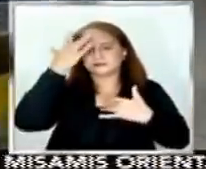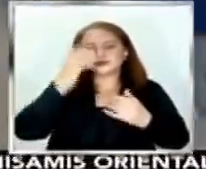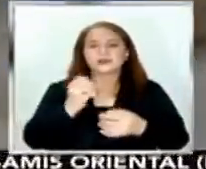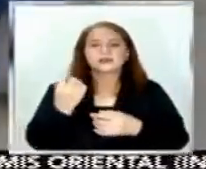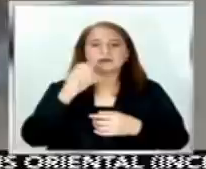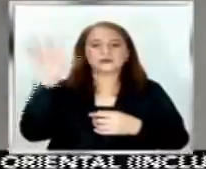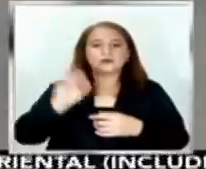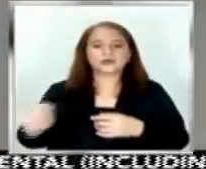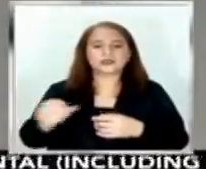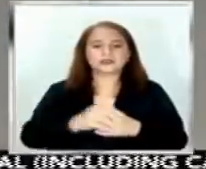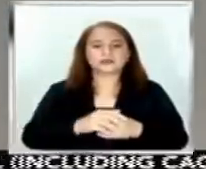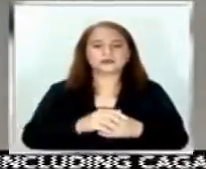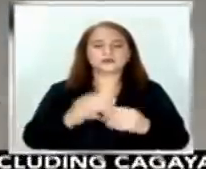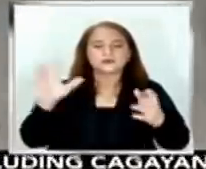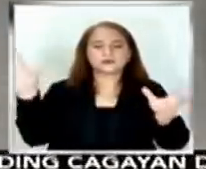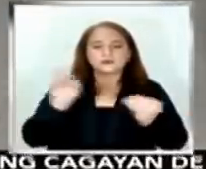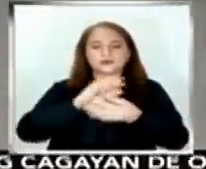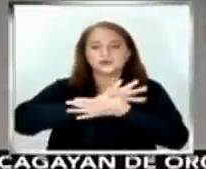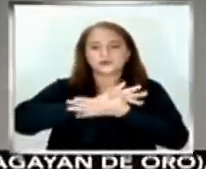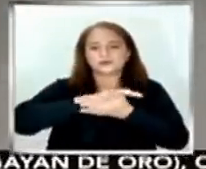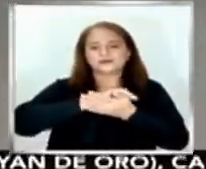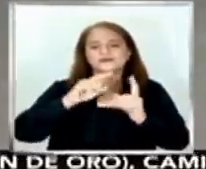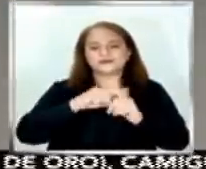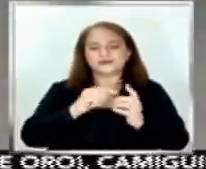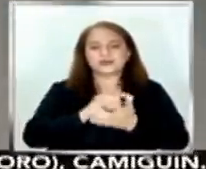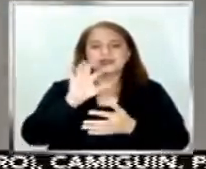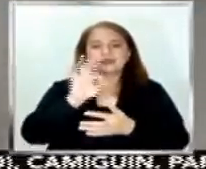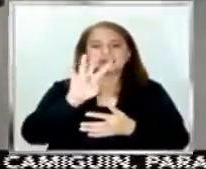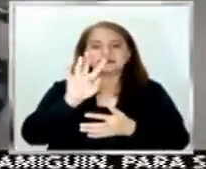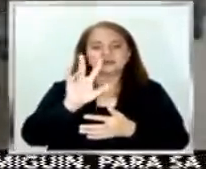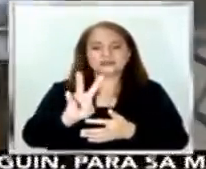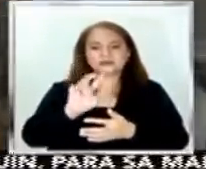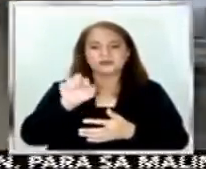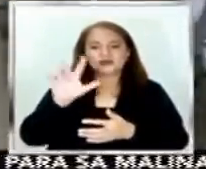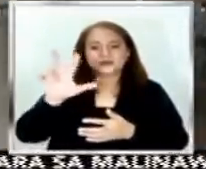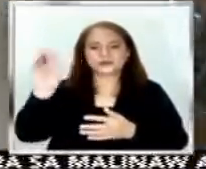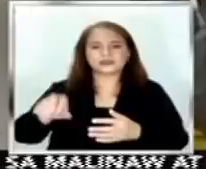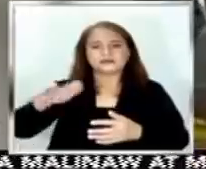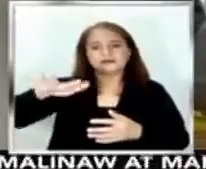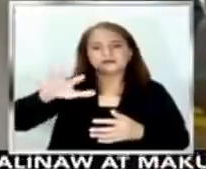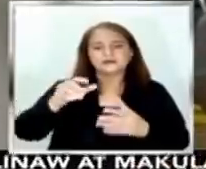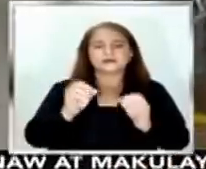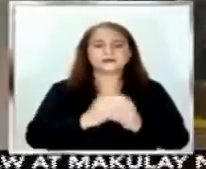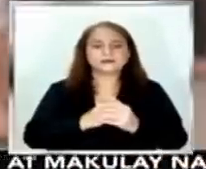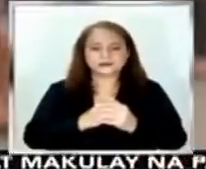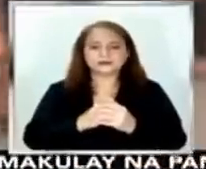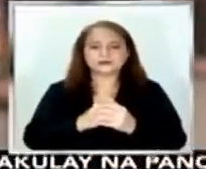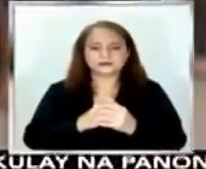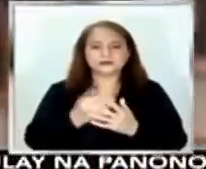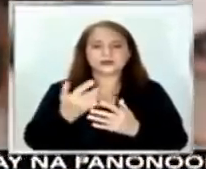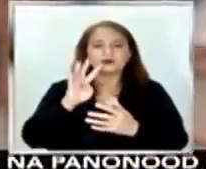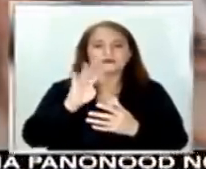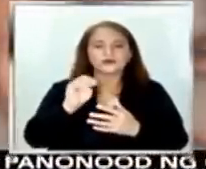ang total COVID-19 cases. Halos 97.3% ang mild at asymptomatic ang kaso.